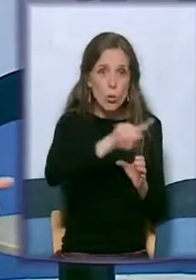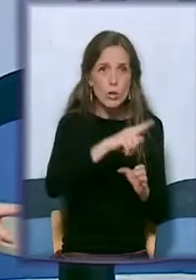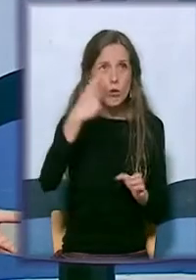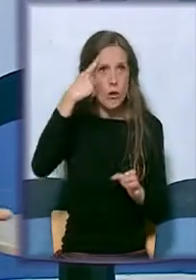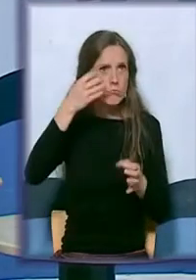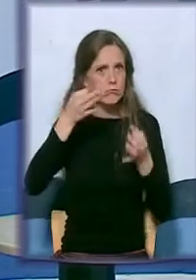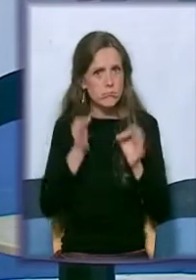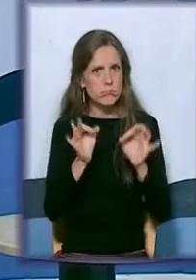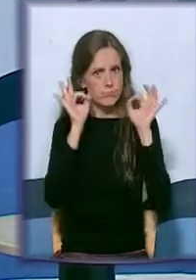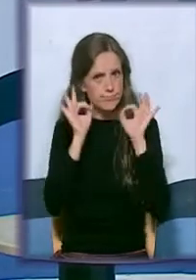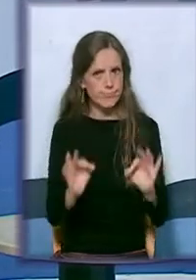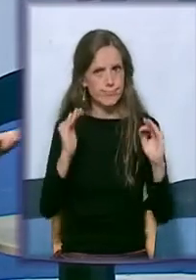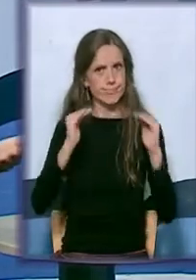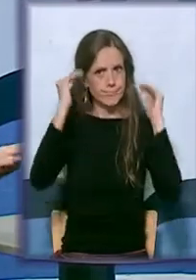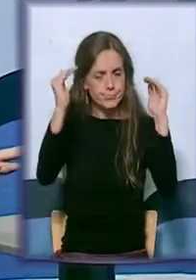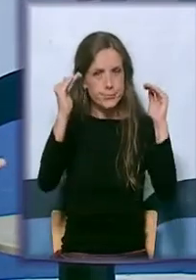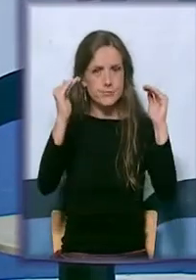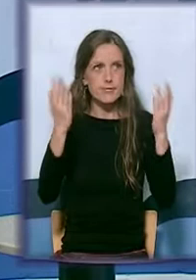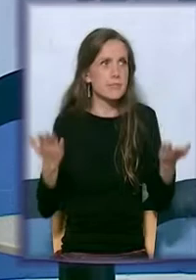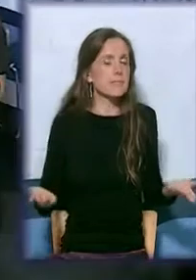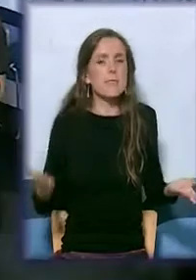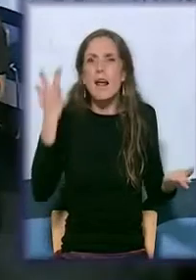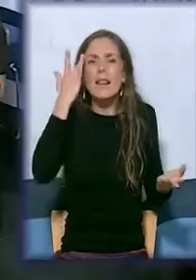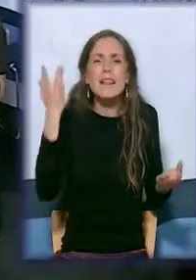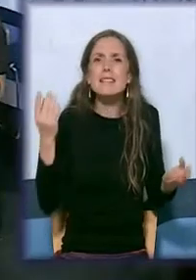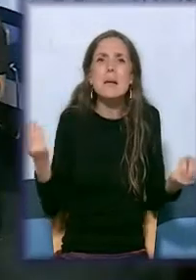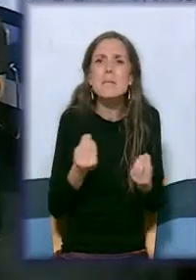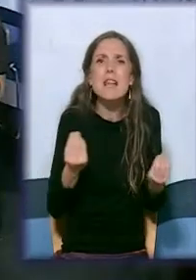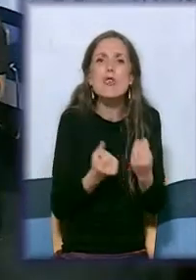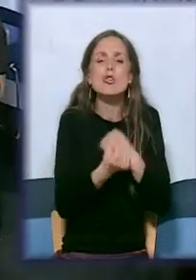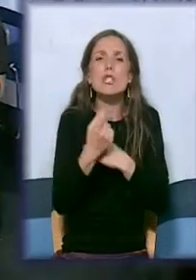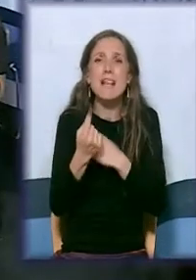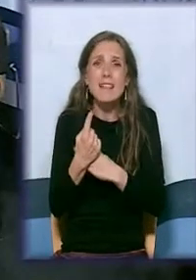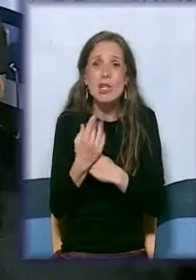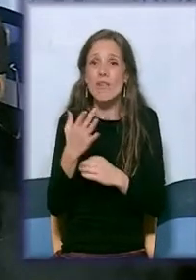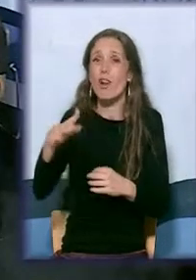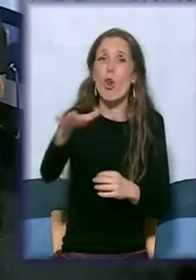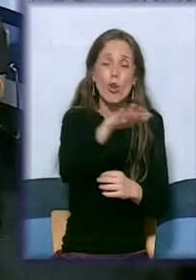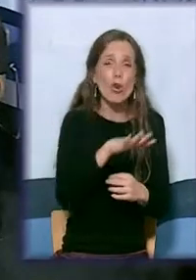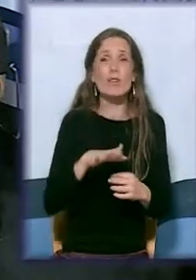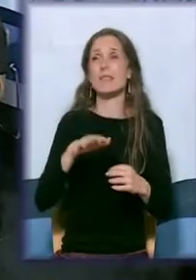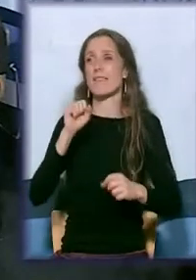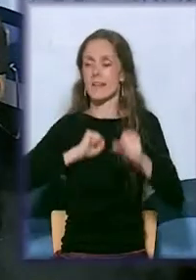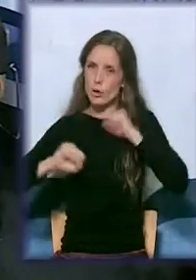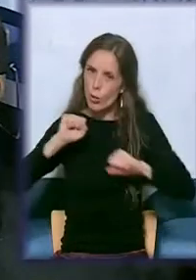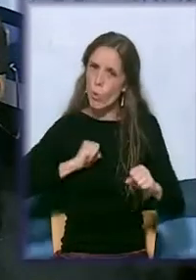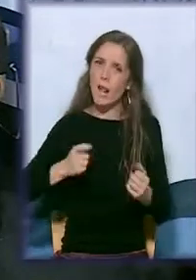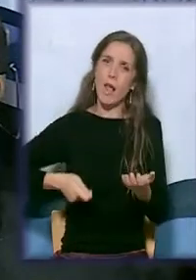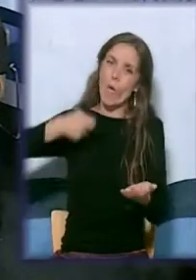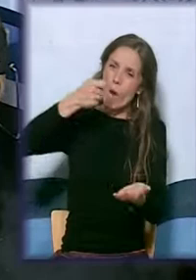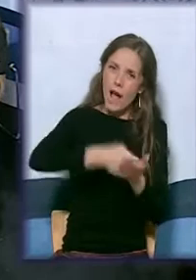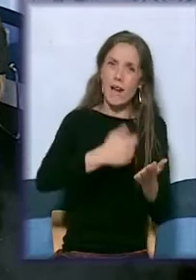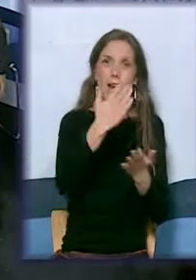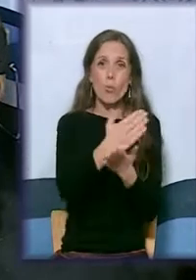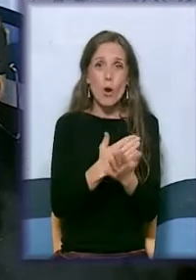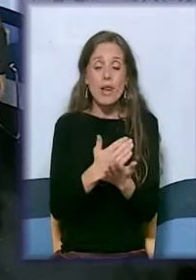i znanja, stvarno, ne znam zašto se dešava da koliko god se vi trudili, koliko god ulagali u te programe,